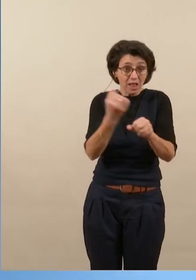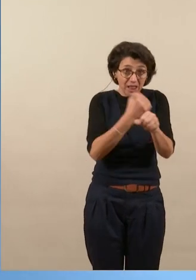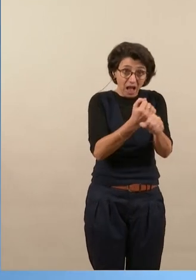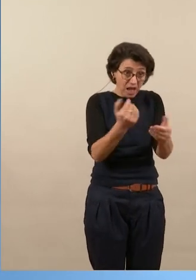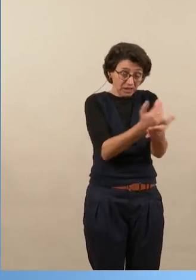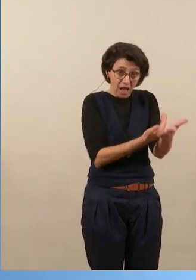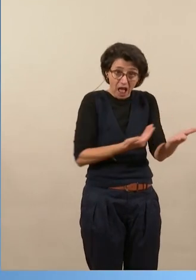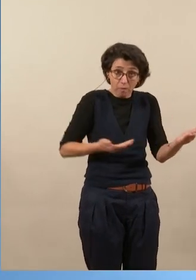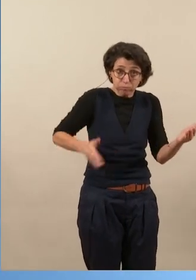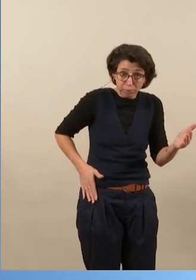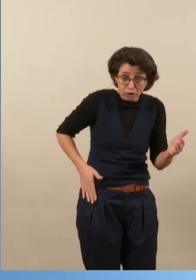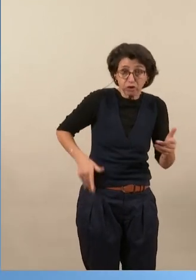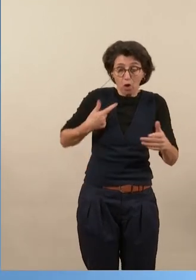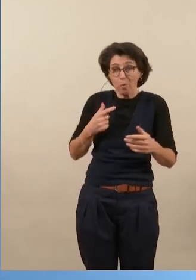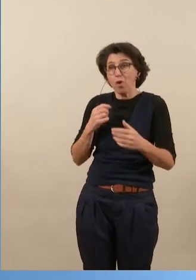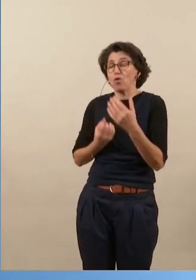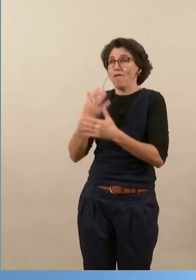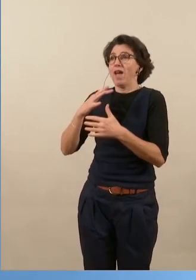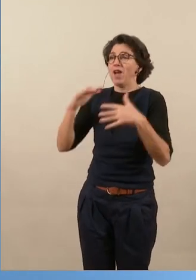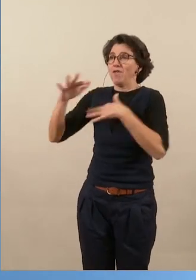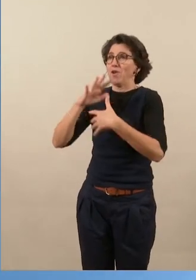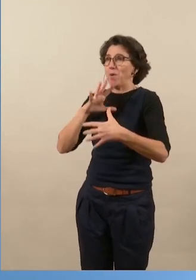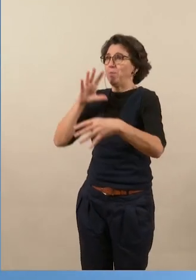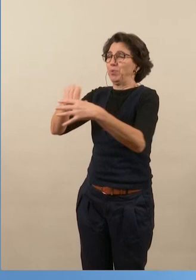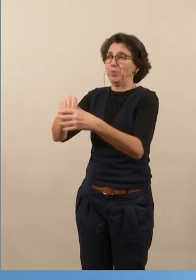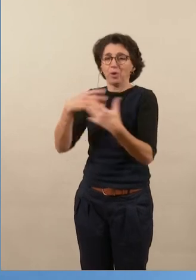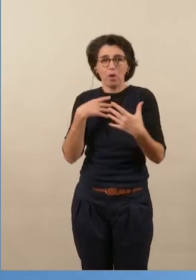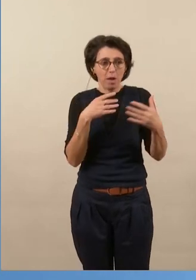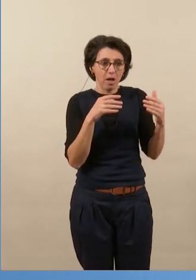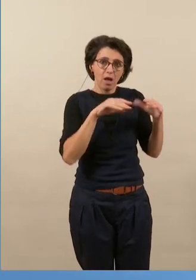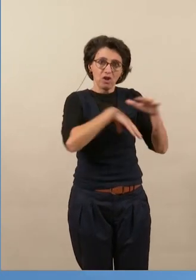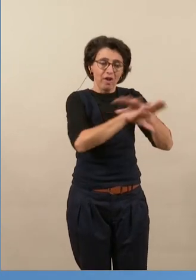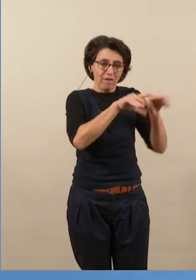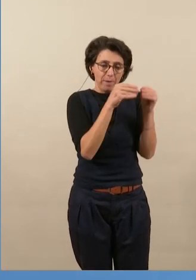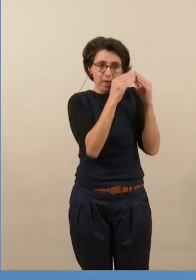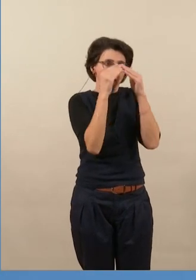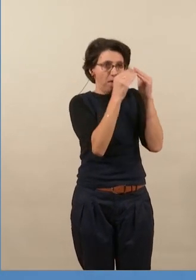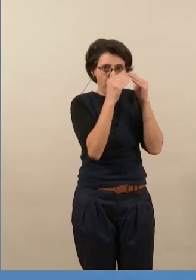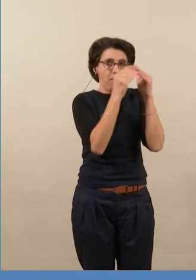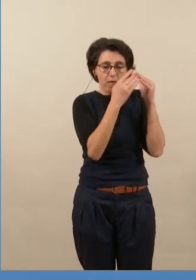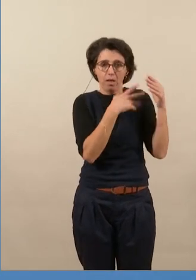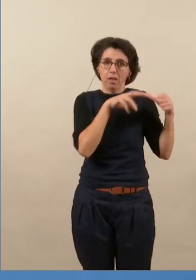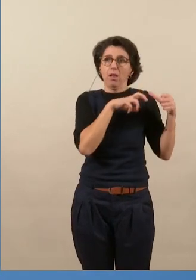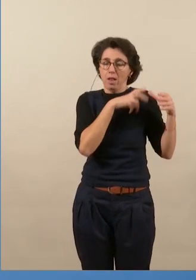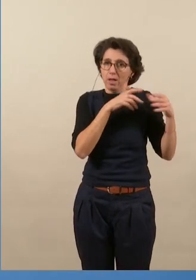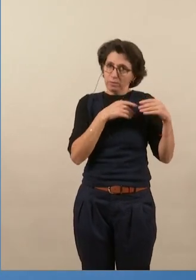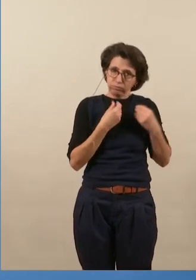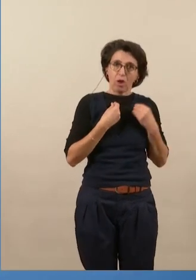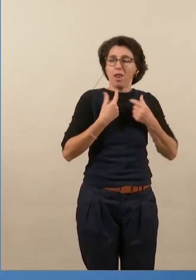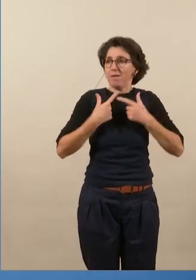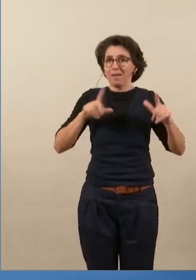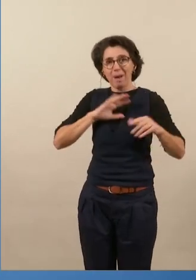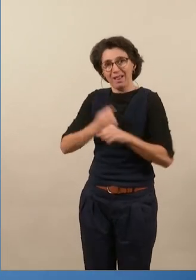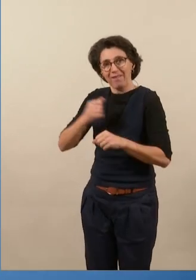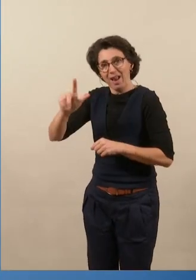dans un environnement nouveau qui nous émancipe de l'enfermement familial nous libère de l'assignation à domicile c'est par le travail qu'un grand